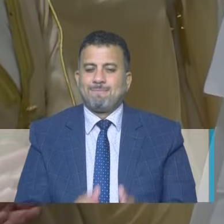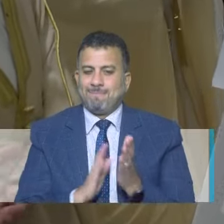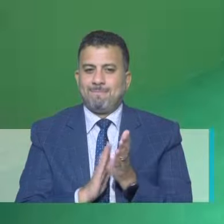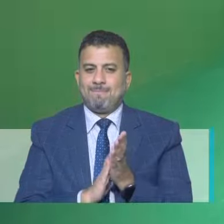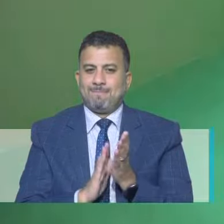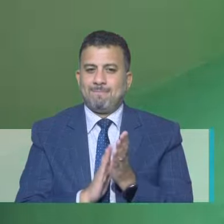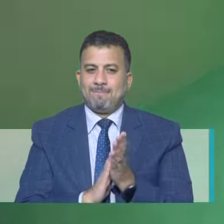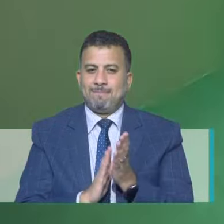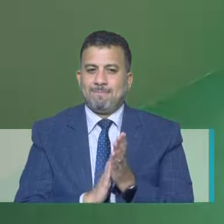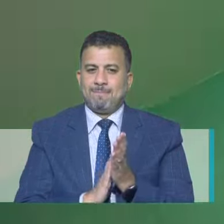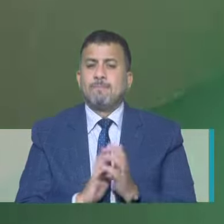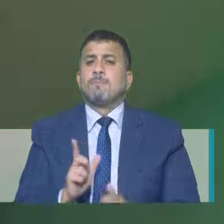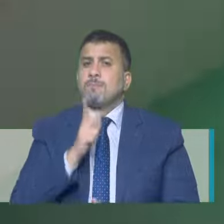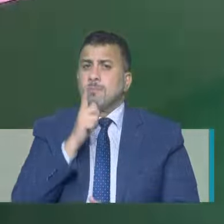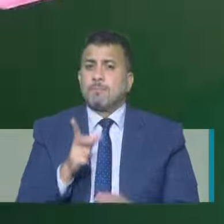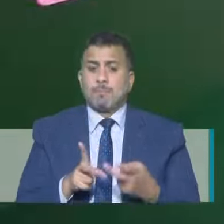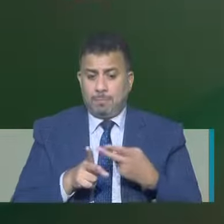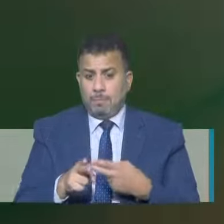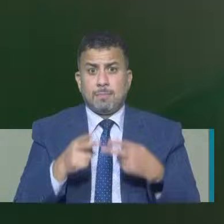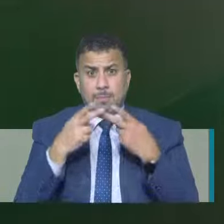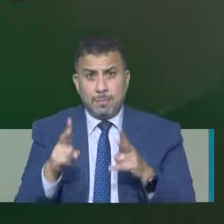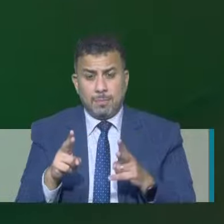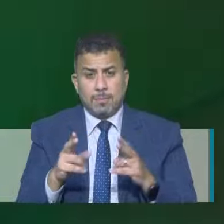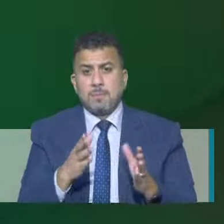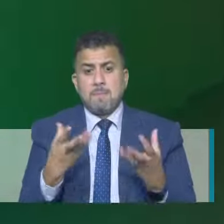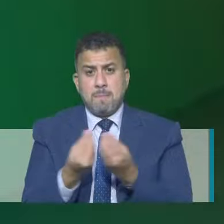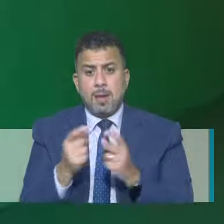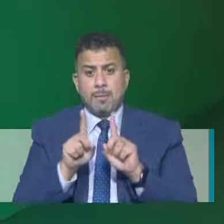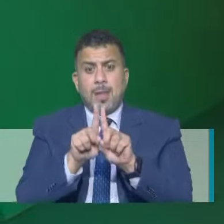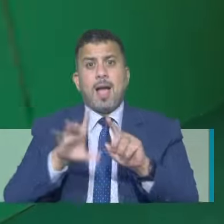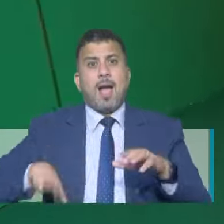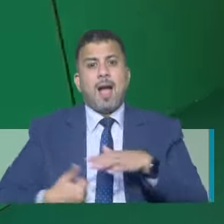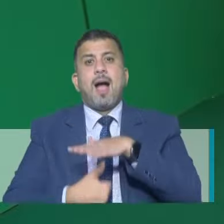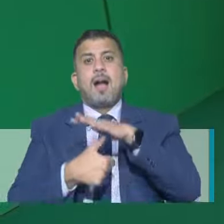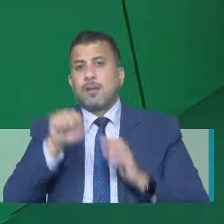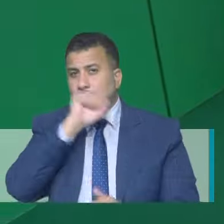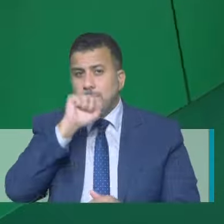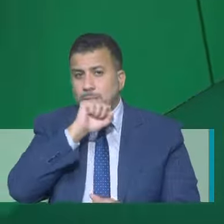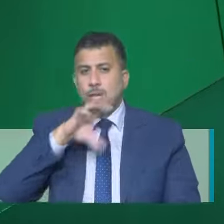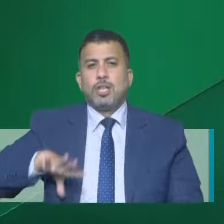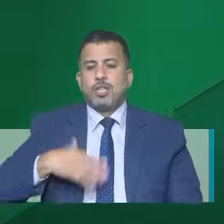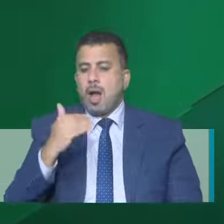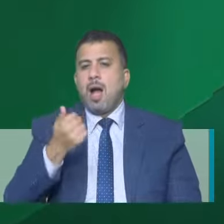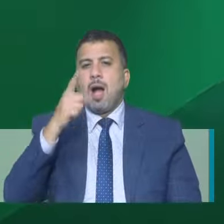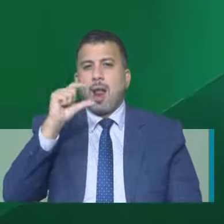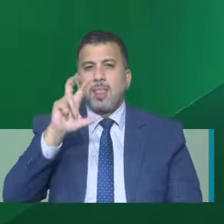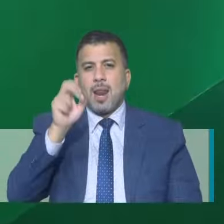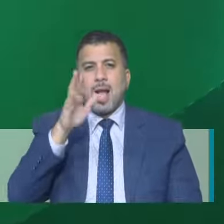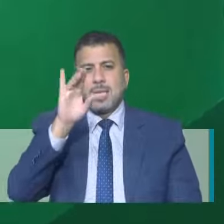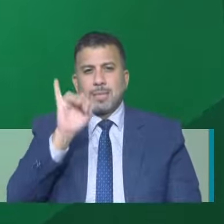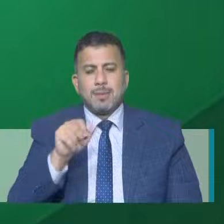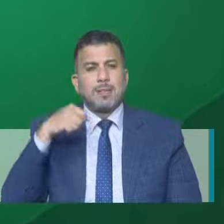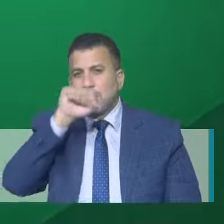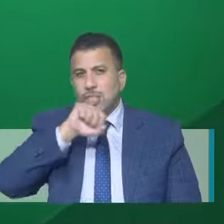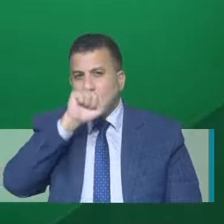شكرا افتتاح فعاليات المنتدى حضره الى جانب صاحب السمو حكمي الشارقه كل من الشيخ خالد بن عبد الله القاسمي رئيس